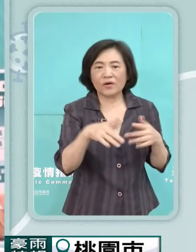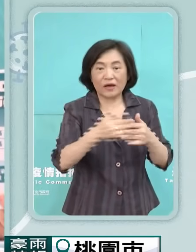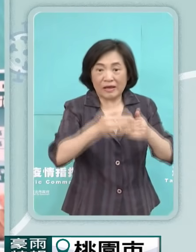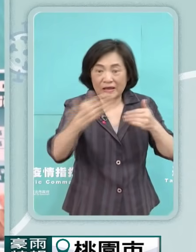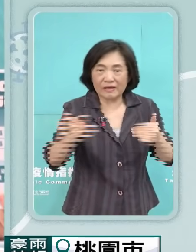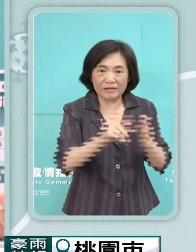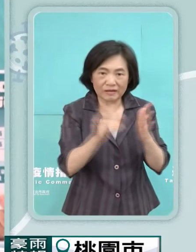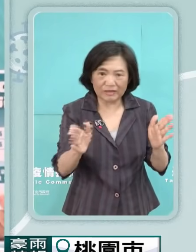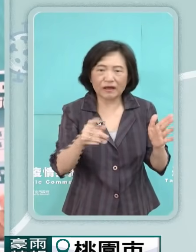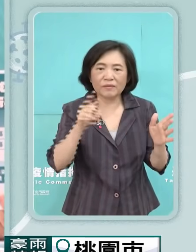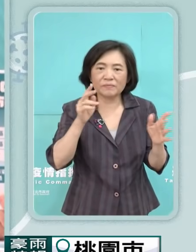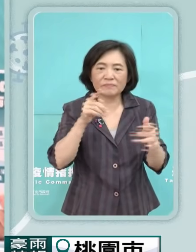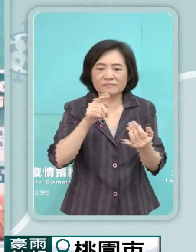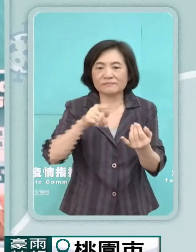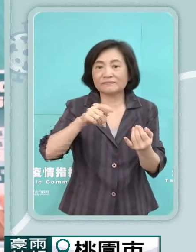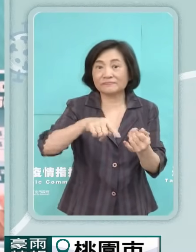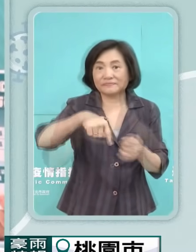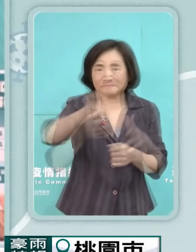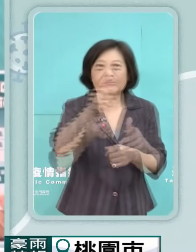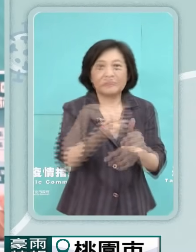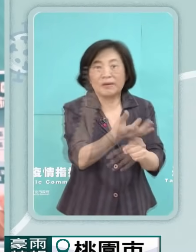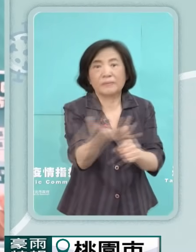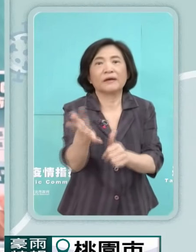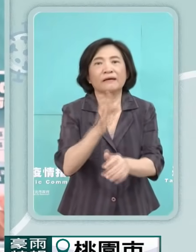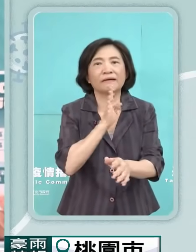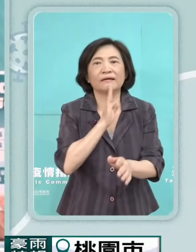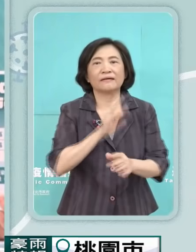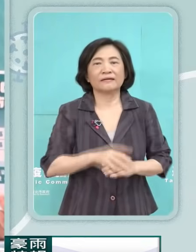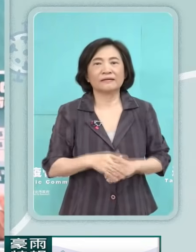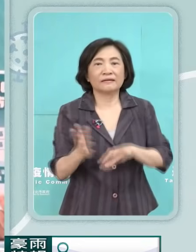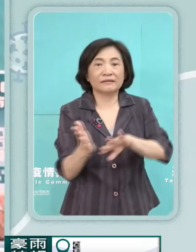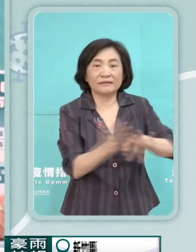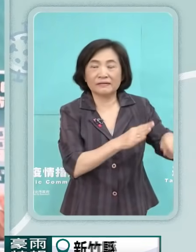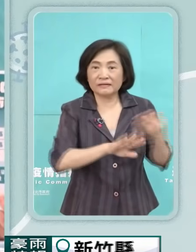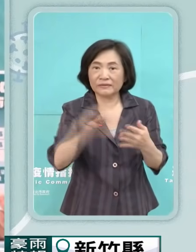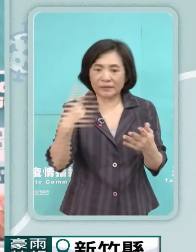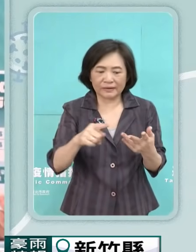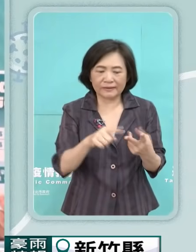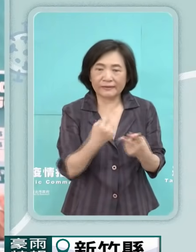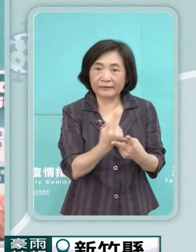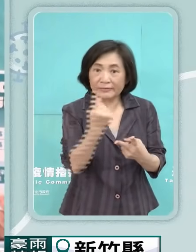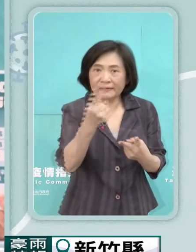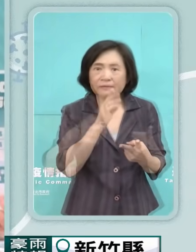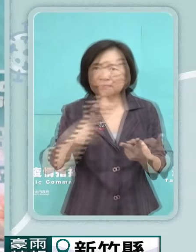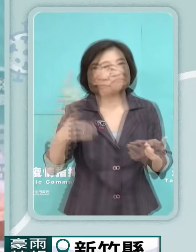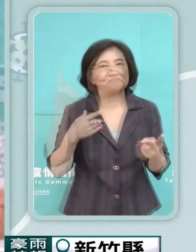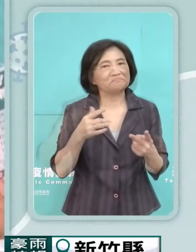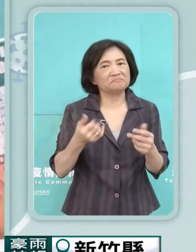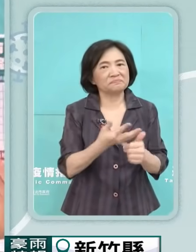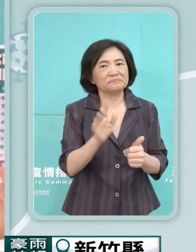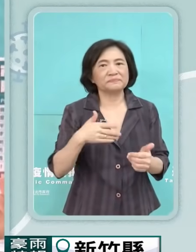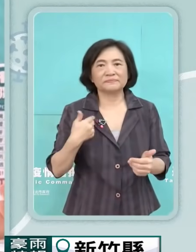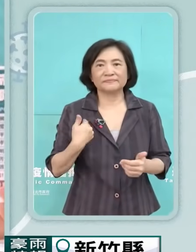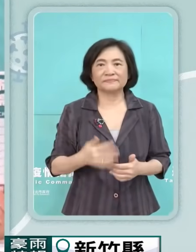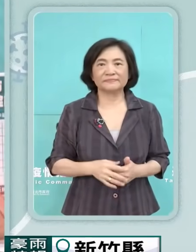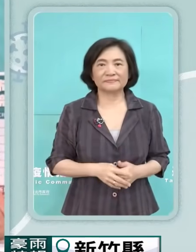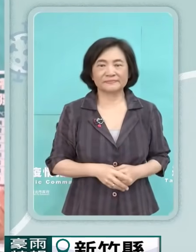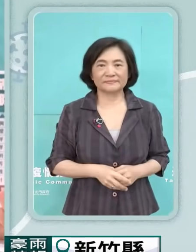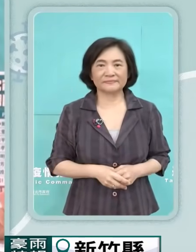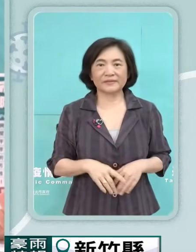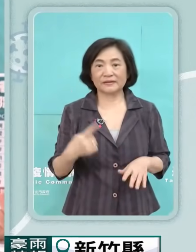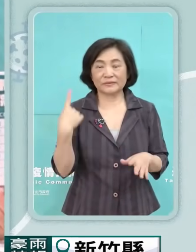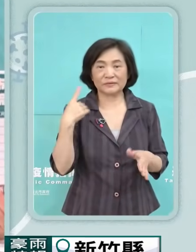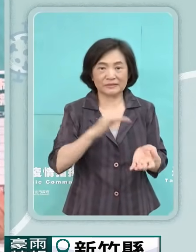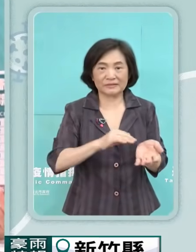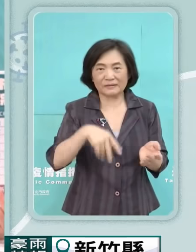间就给他做这个 PCR 那确诊。那另外一个就是到现在为止还在查，算是不明感染源。那昨天